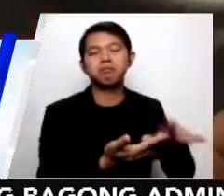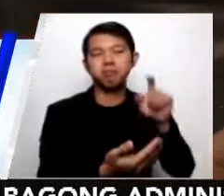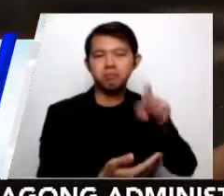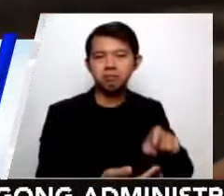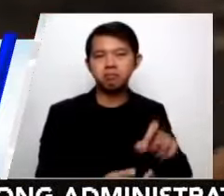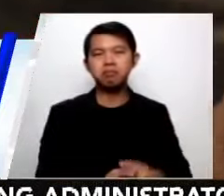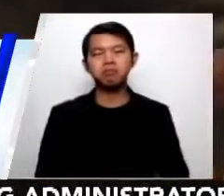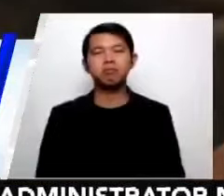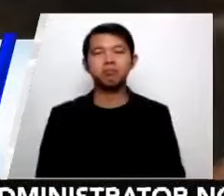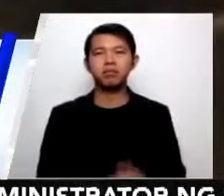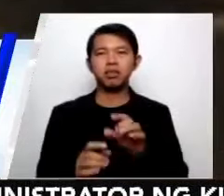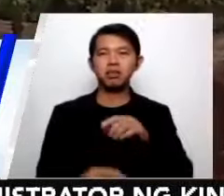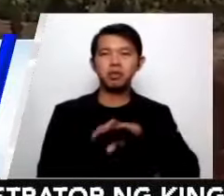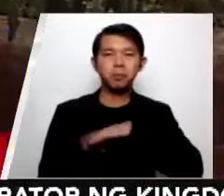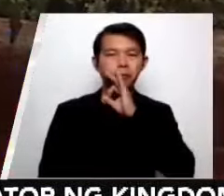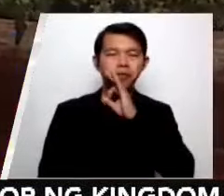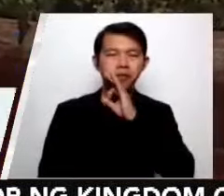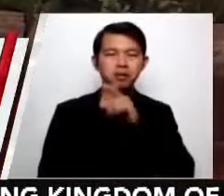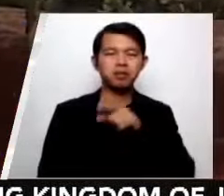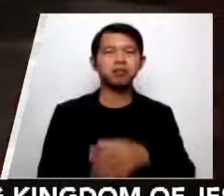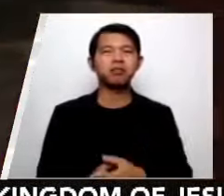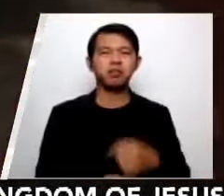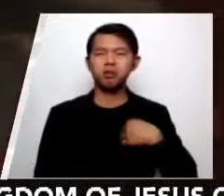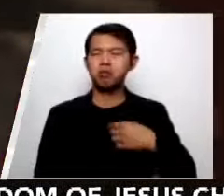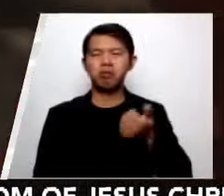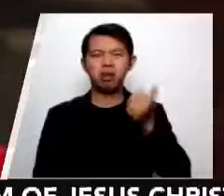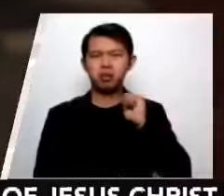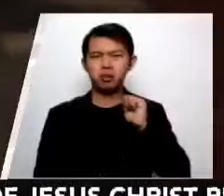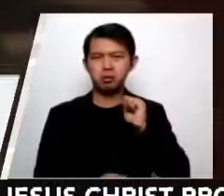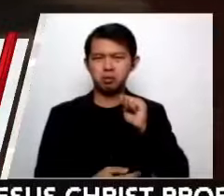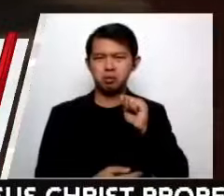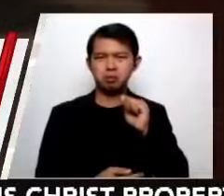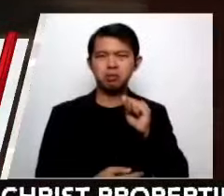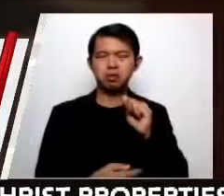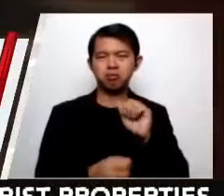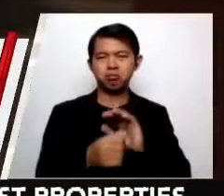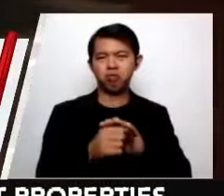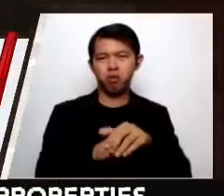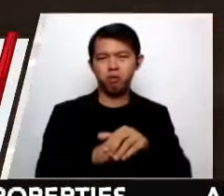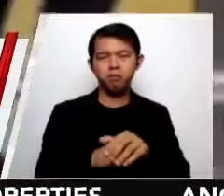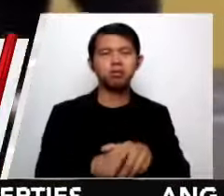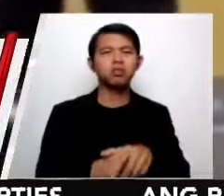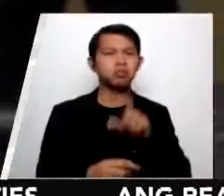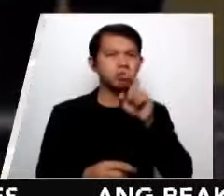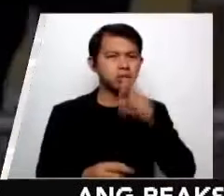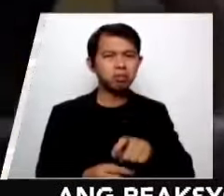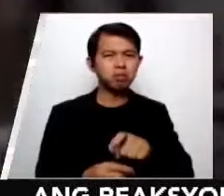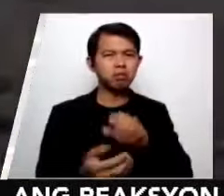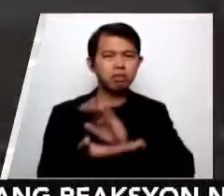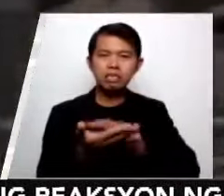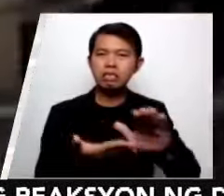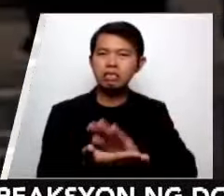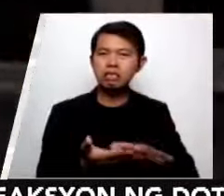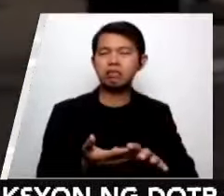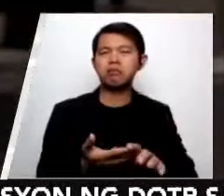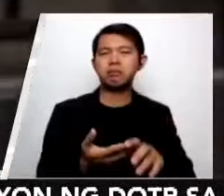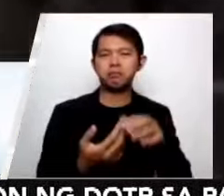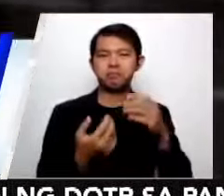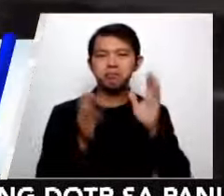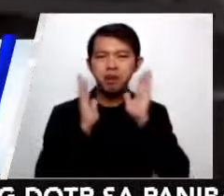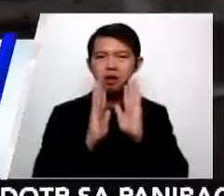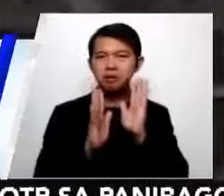mag sugarcoating pagdating sa cleanliness, parang sobrang nakakaya talaga. Ayon naman sa DOTR,